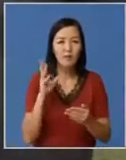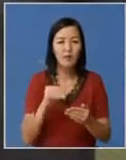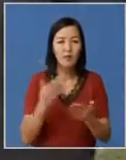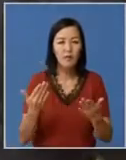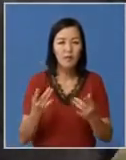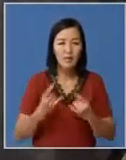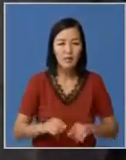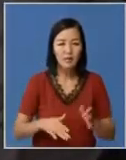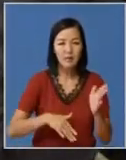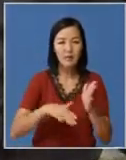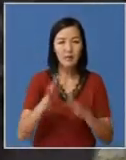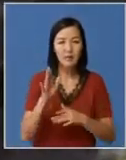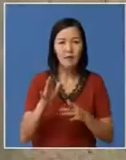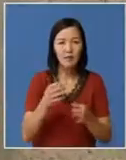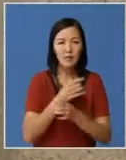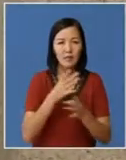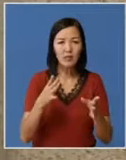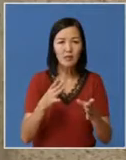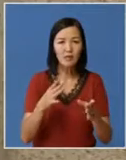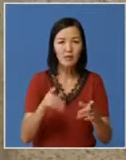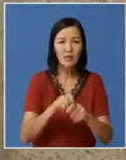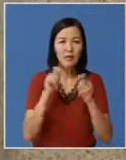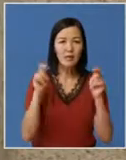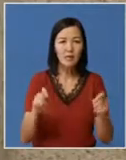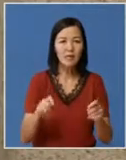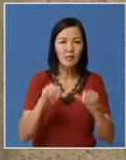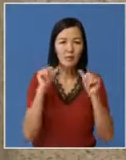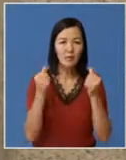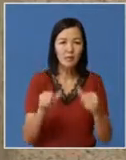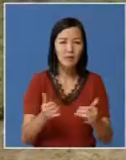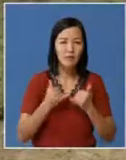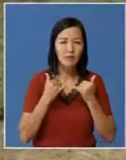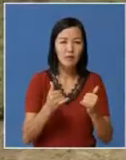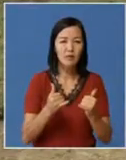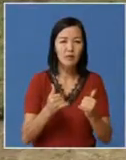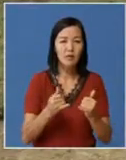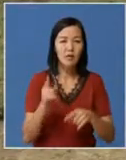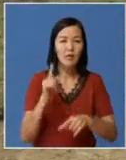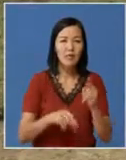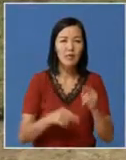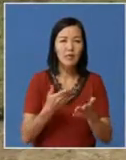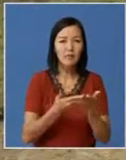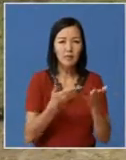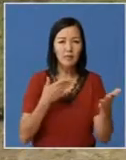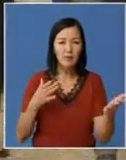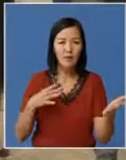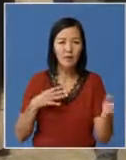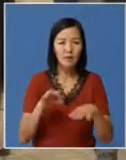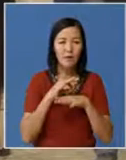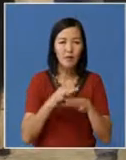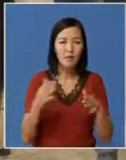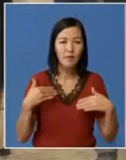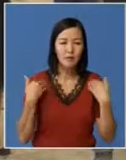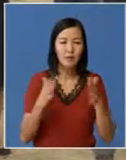где он родился и вырос, прошло торжественное открытие памятника в честь него. Родные организовали поминальный обед. Здесь же прошла